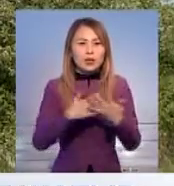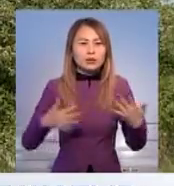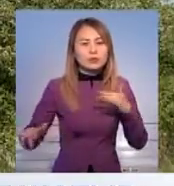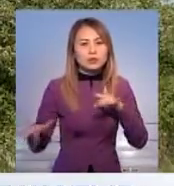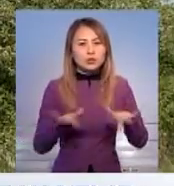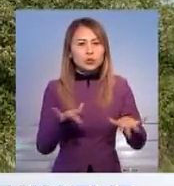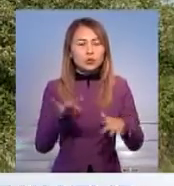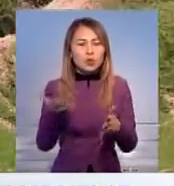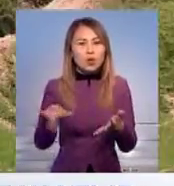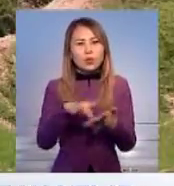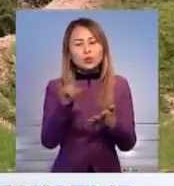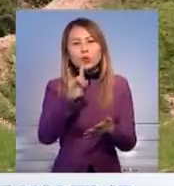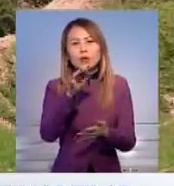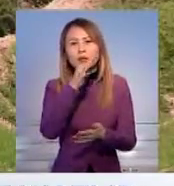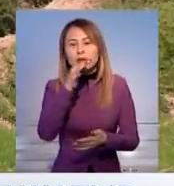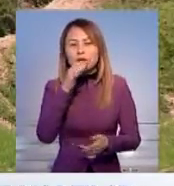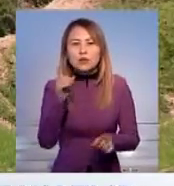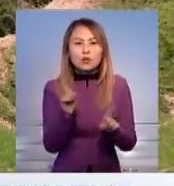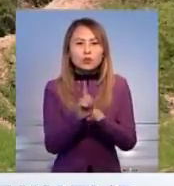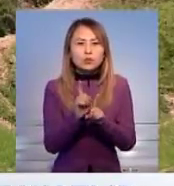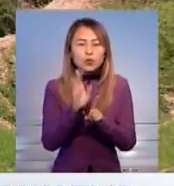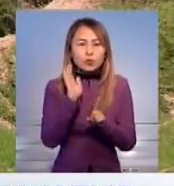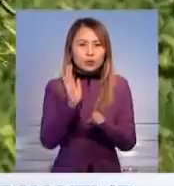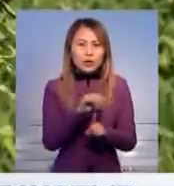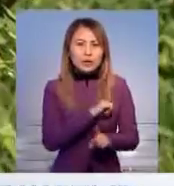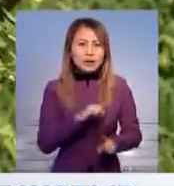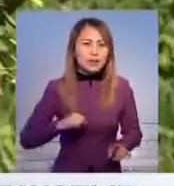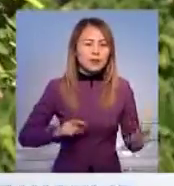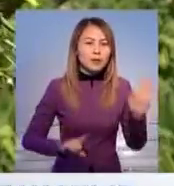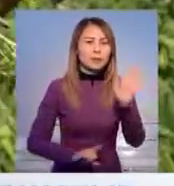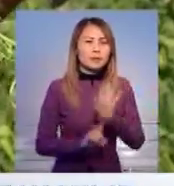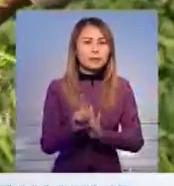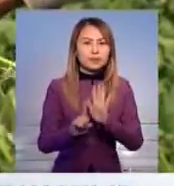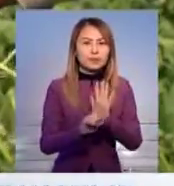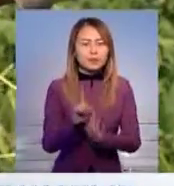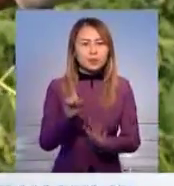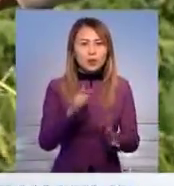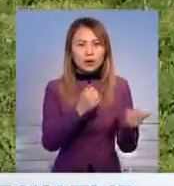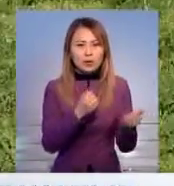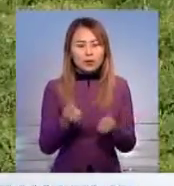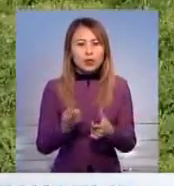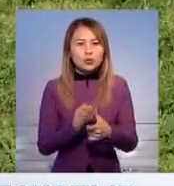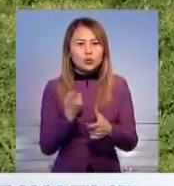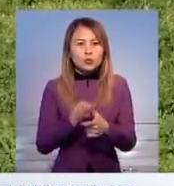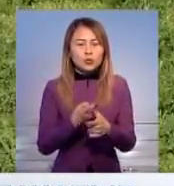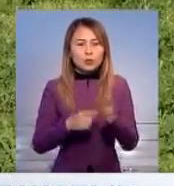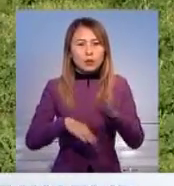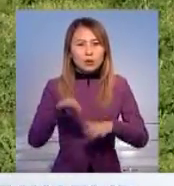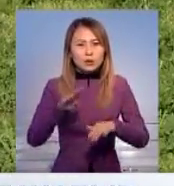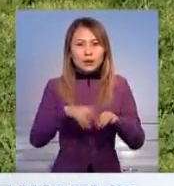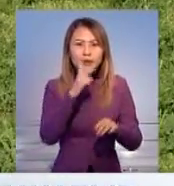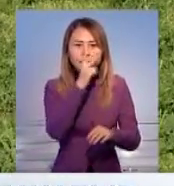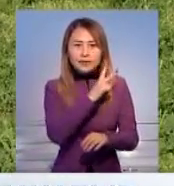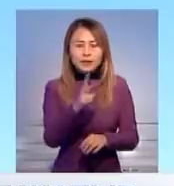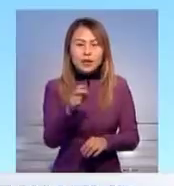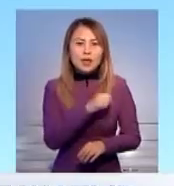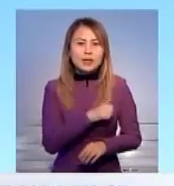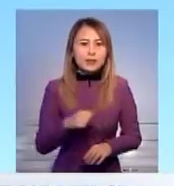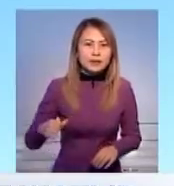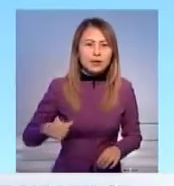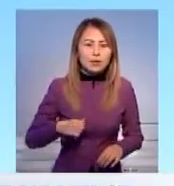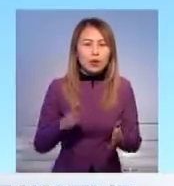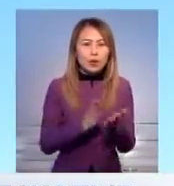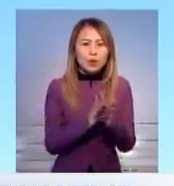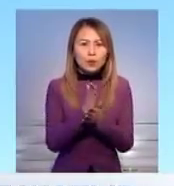шаруалар енді қалағанша көкөніс егіп табысқа кенелмек. Бассыз судан тарықпайтын болдық деп алақандарын сықылап отыр. Мәселен, 30 жылдан бері